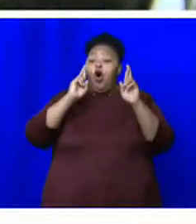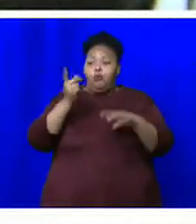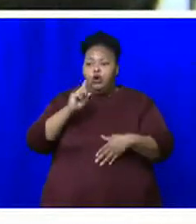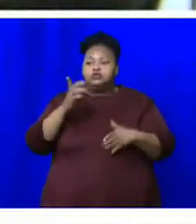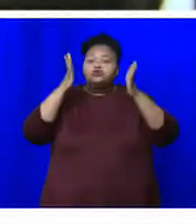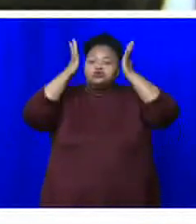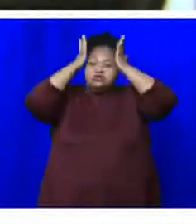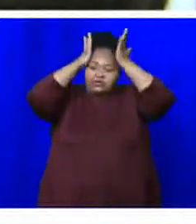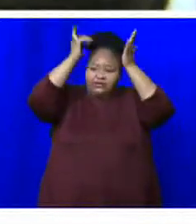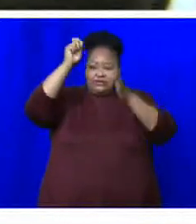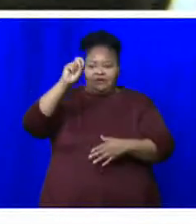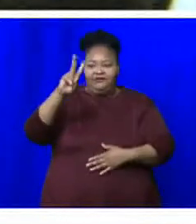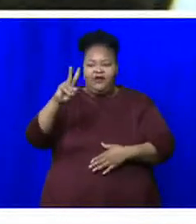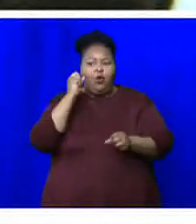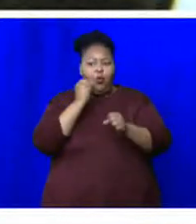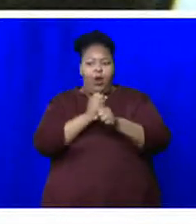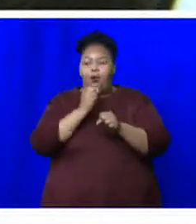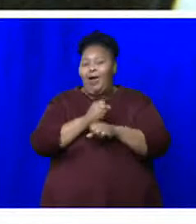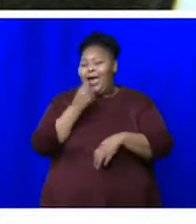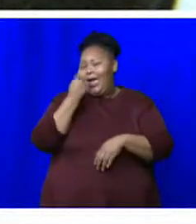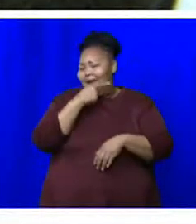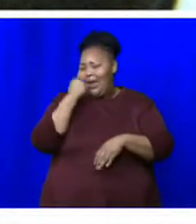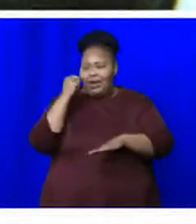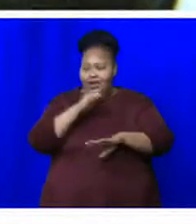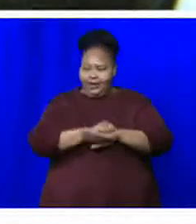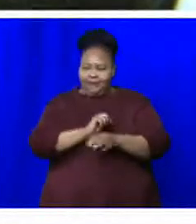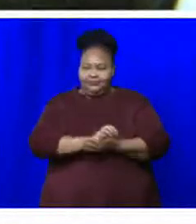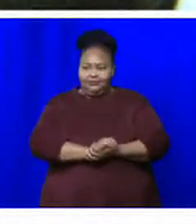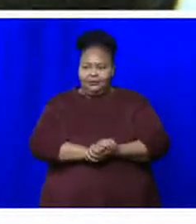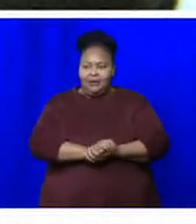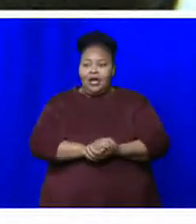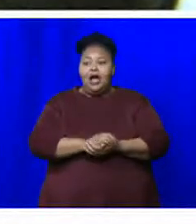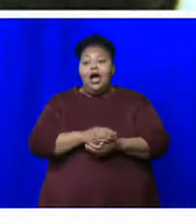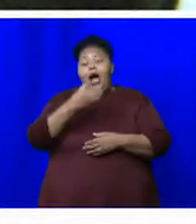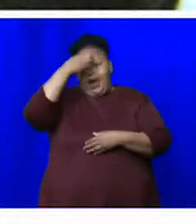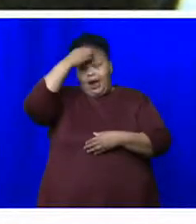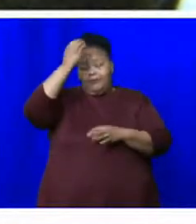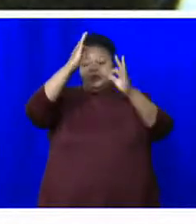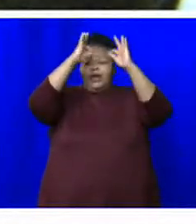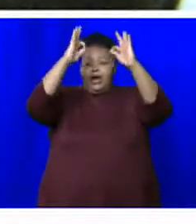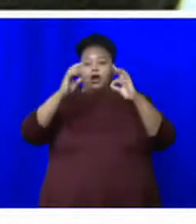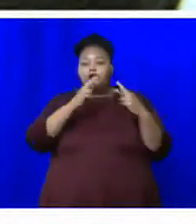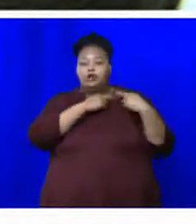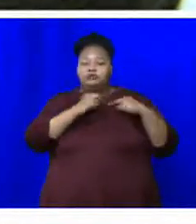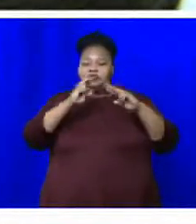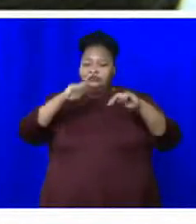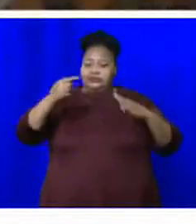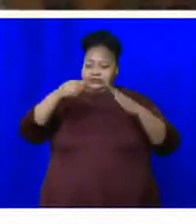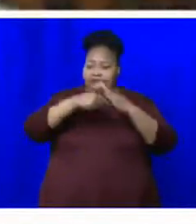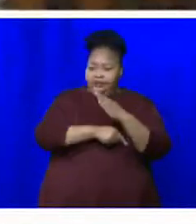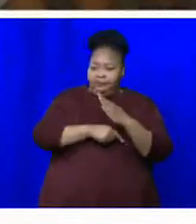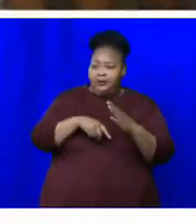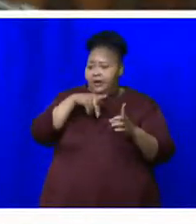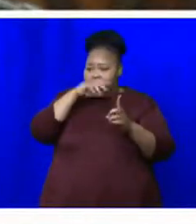Emalunga endlini kufaka ekhatsi umcwaningi mabhuku wahulumende Timothy Mathebula abese abanemankhonyana kulendzaba.